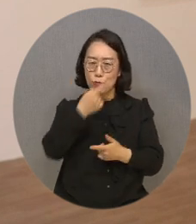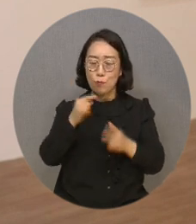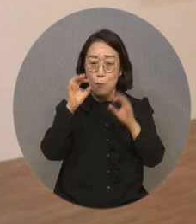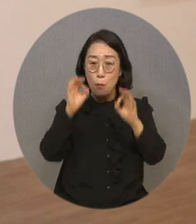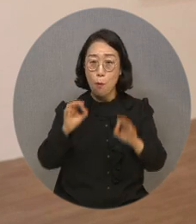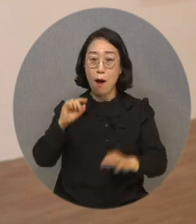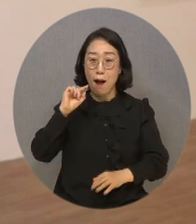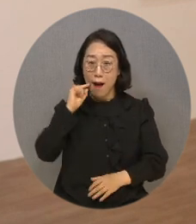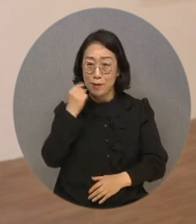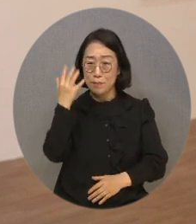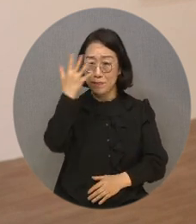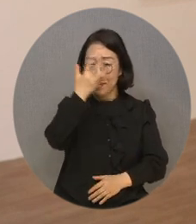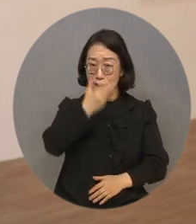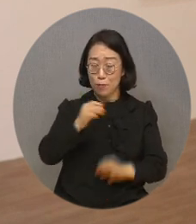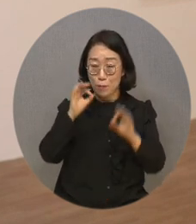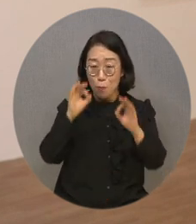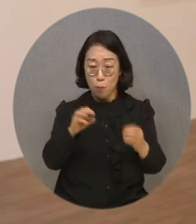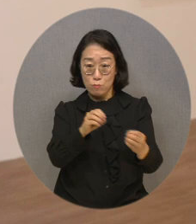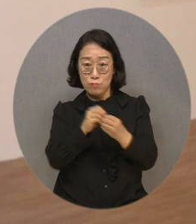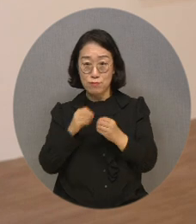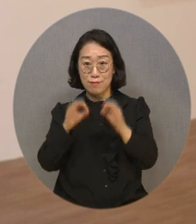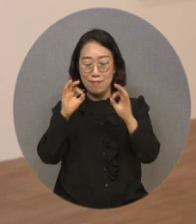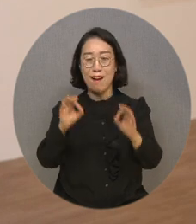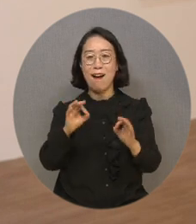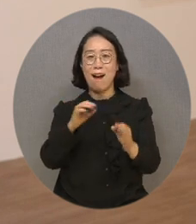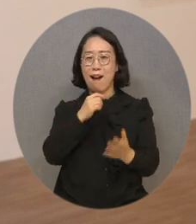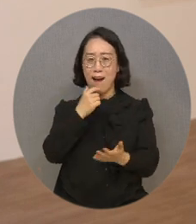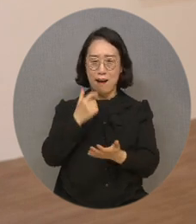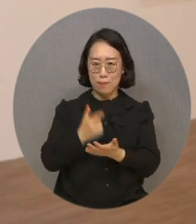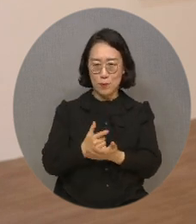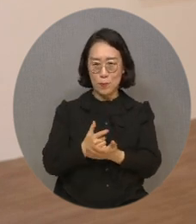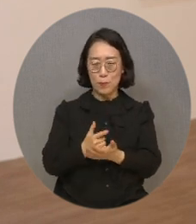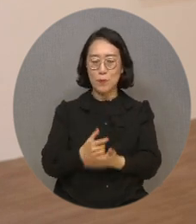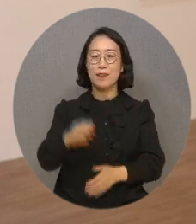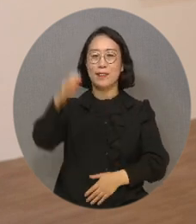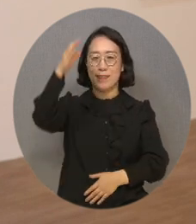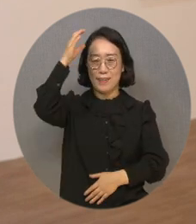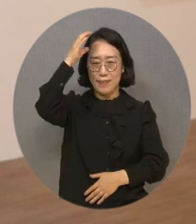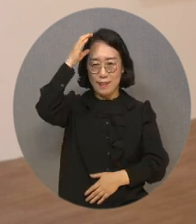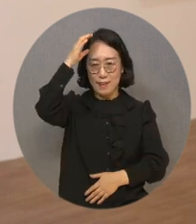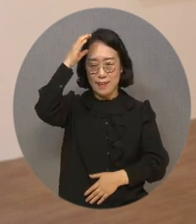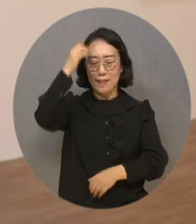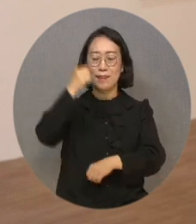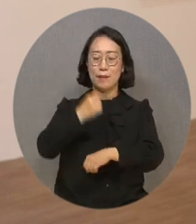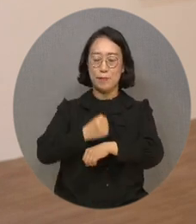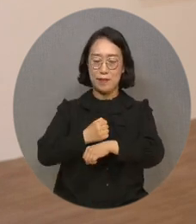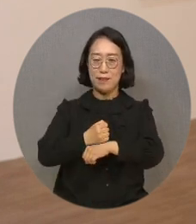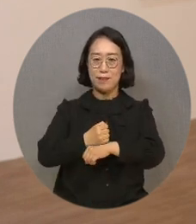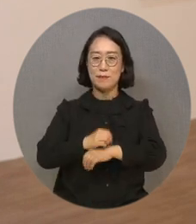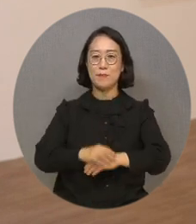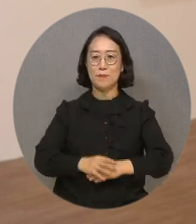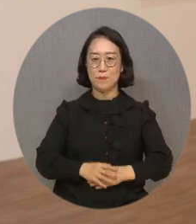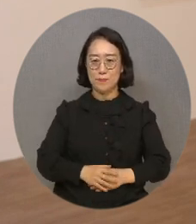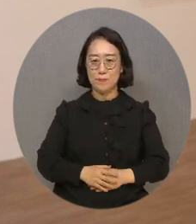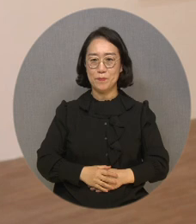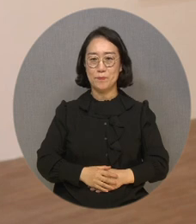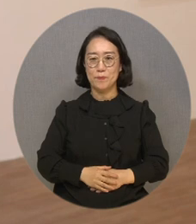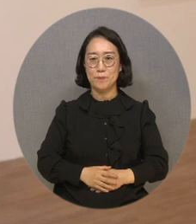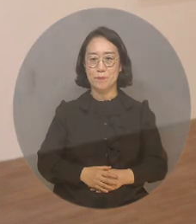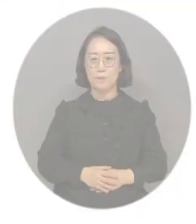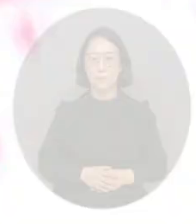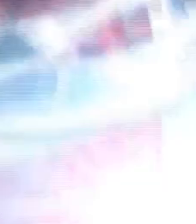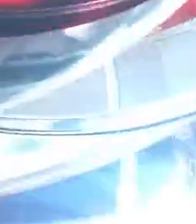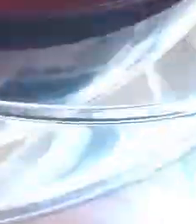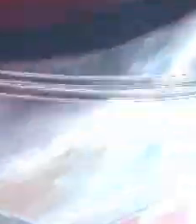아름다움이 고스란히 보는 이에게 감동으로 전해지길 기대합니다. 복지TV 뉴스 배은아입니다.